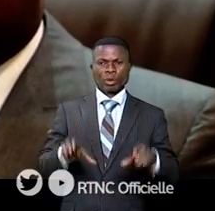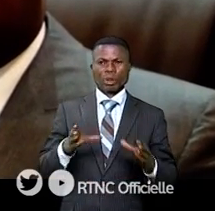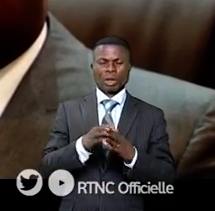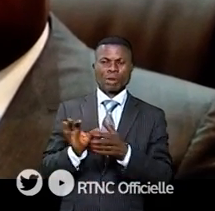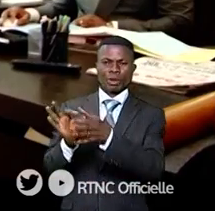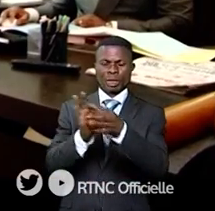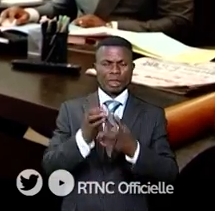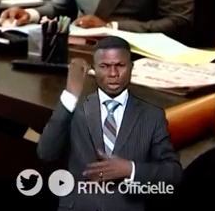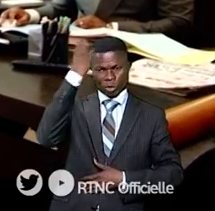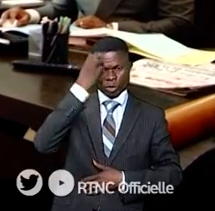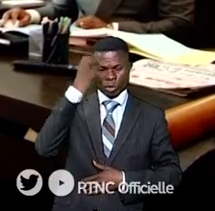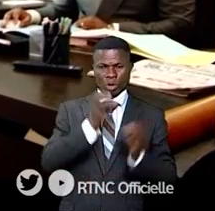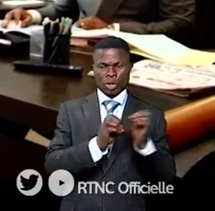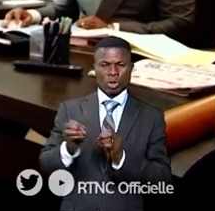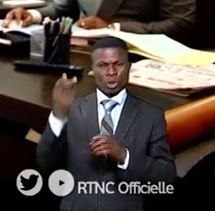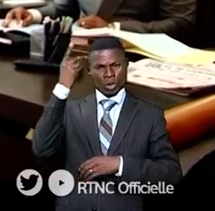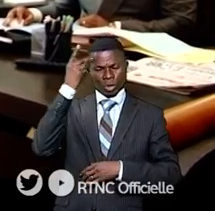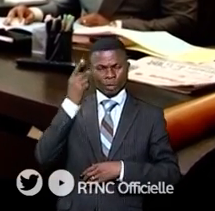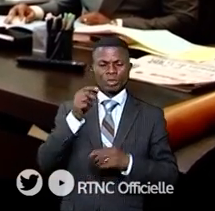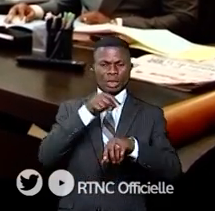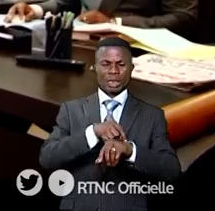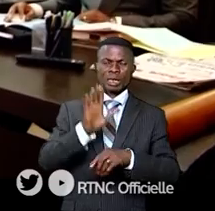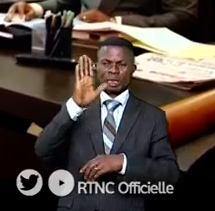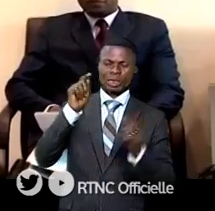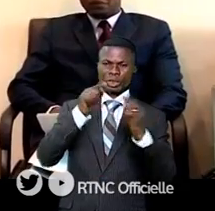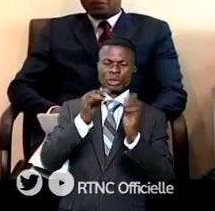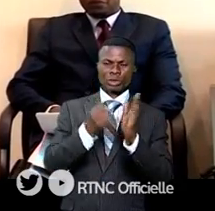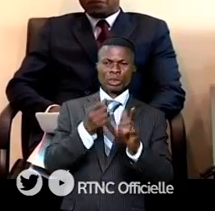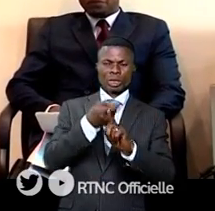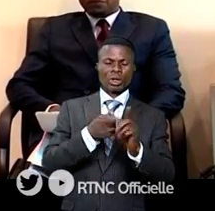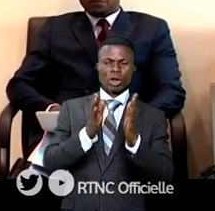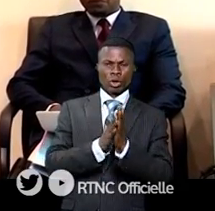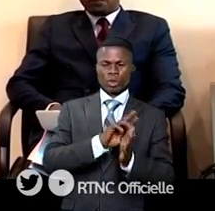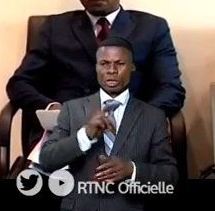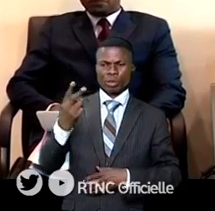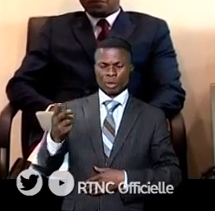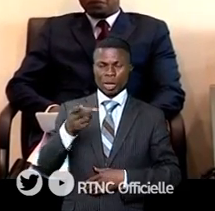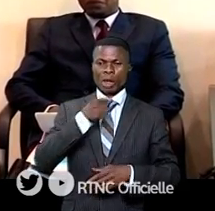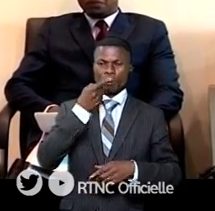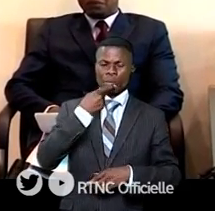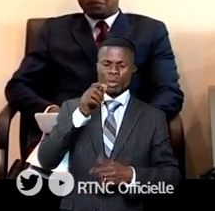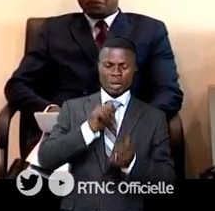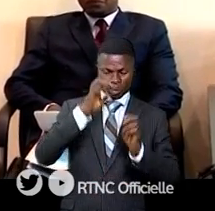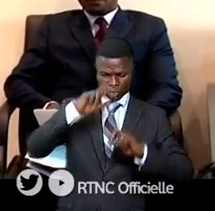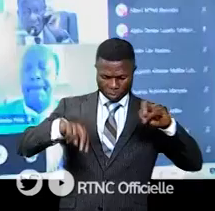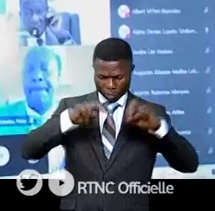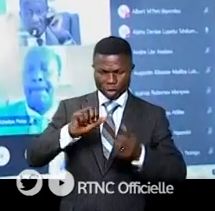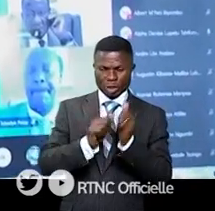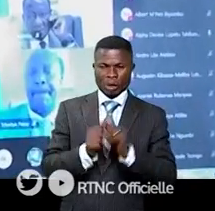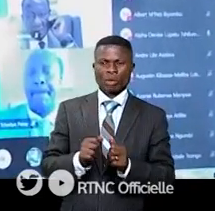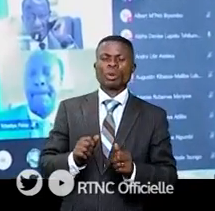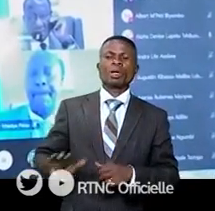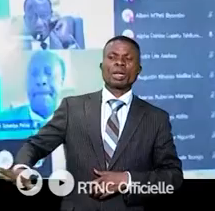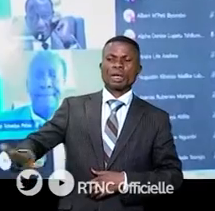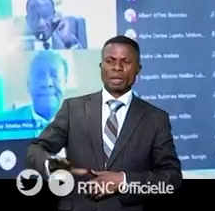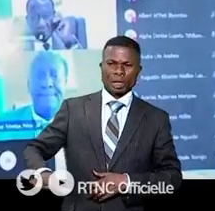l'Union européenne, tenu à Kinshasa du 5 au 6 octobre 2020. Il a été également examiné l'état et l'administration du territoire, la